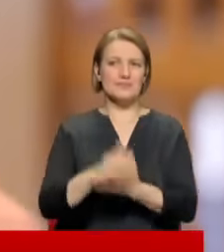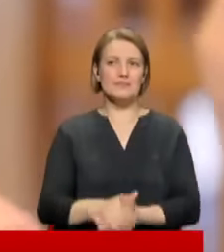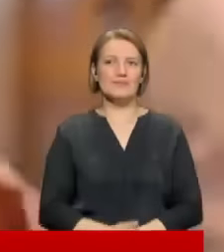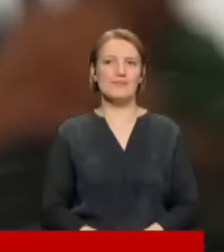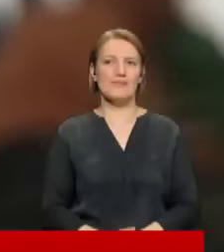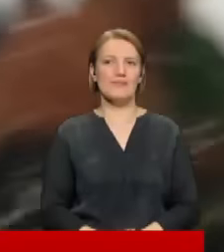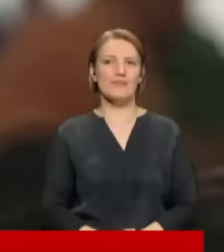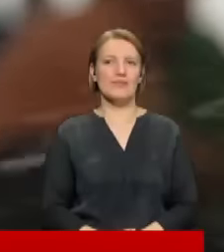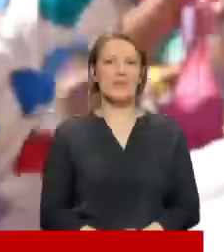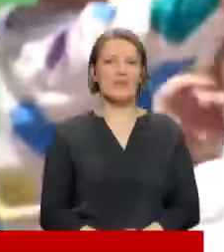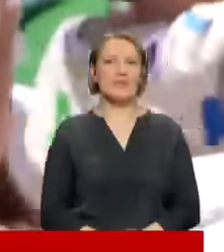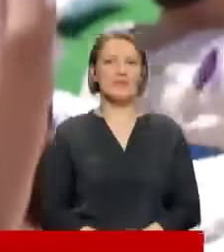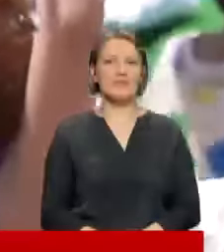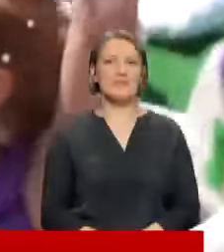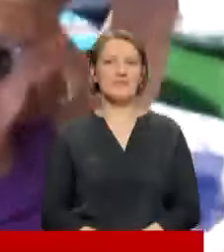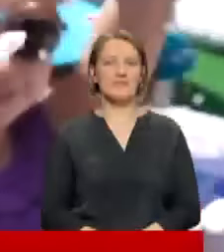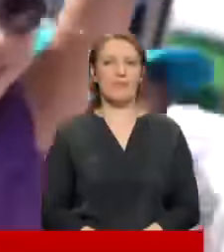festivalde.